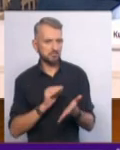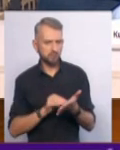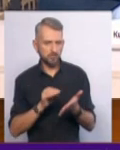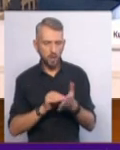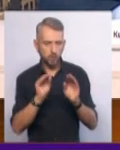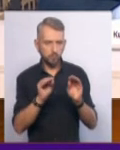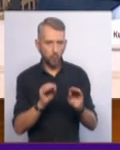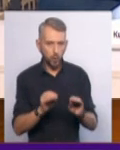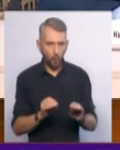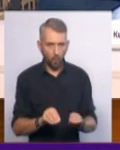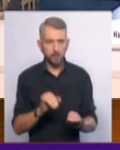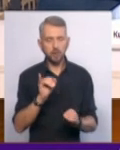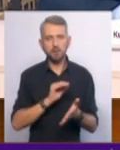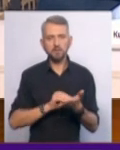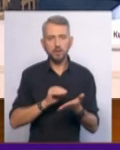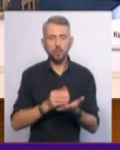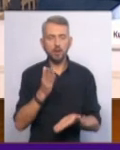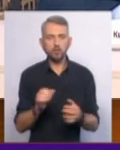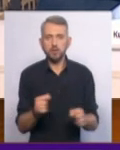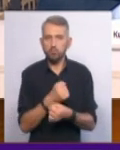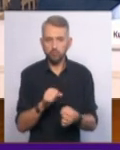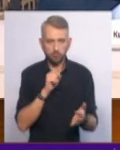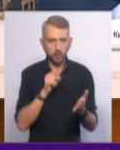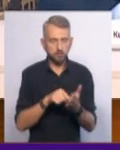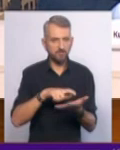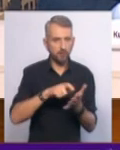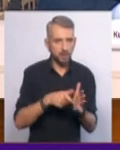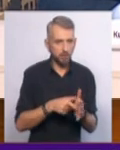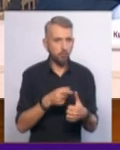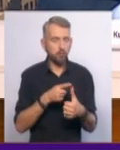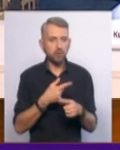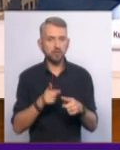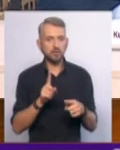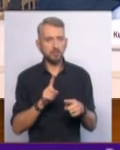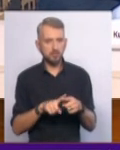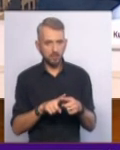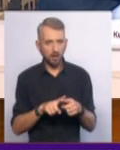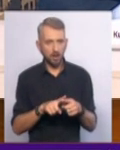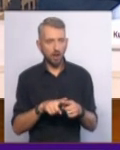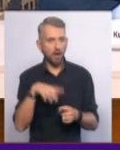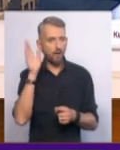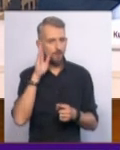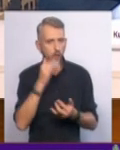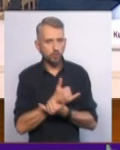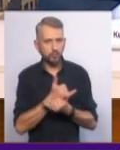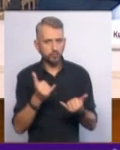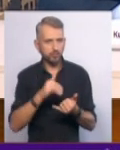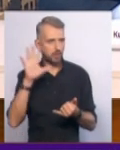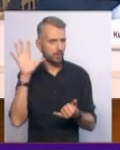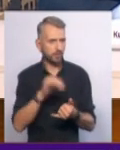і складаються, ну, якщо неможливо потрапити в квартиру, по-перше, це перекривається водопостачання всього стояка,